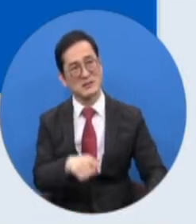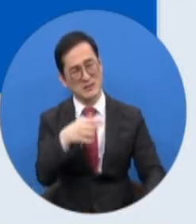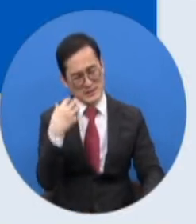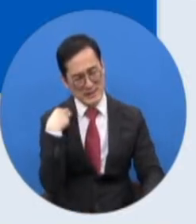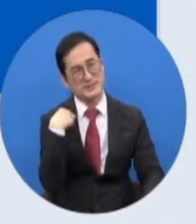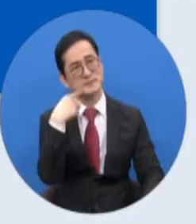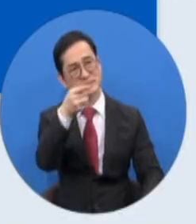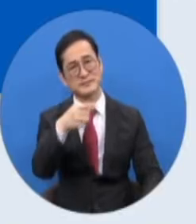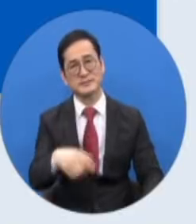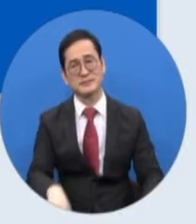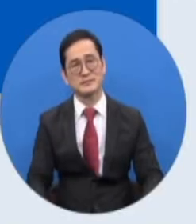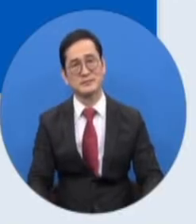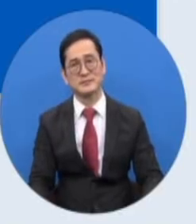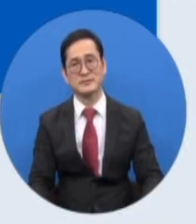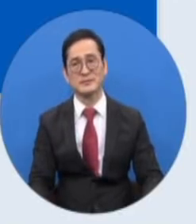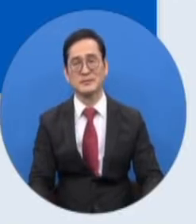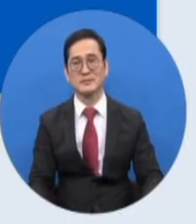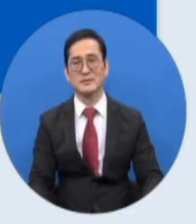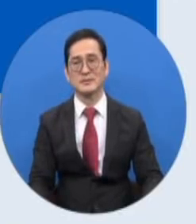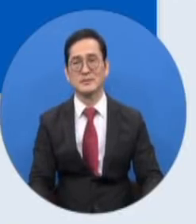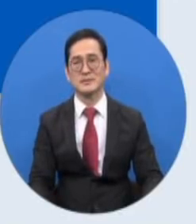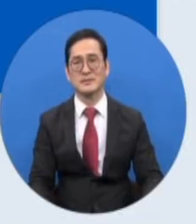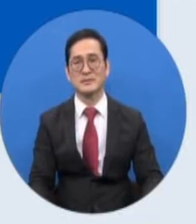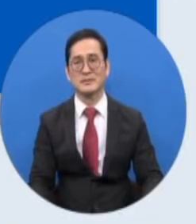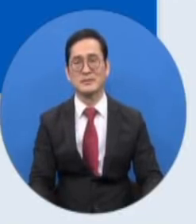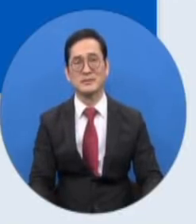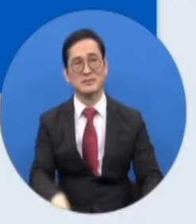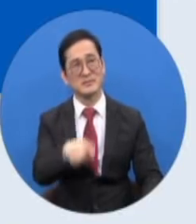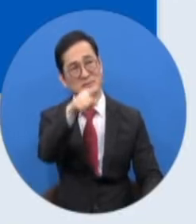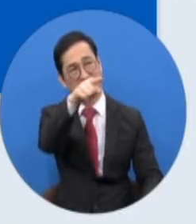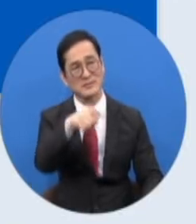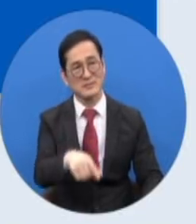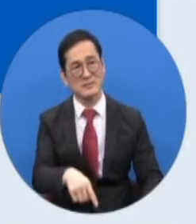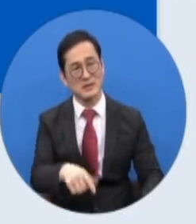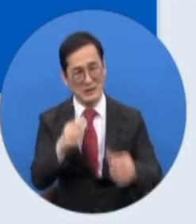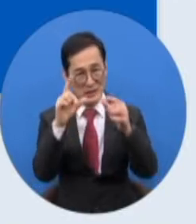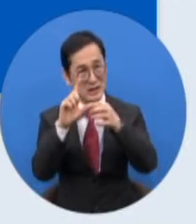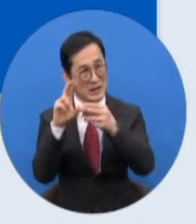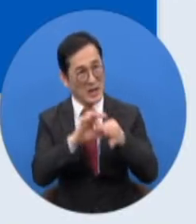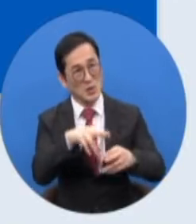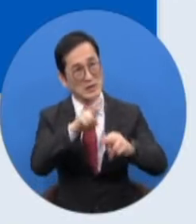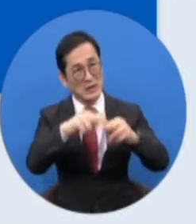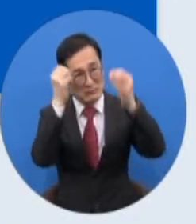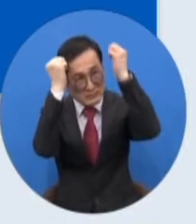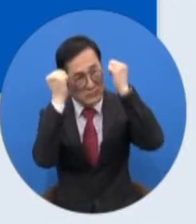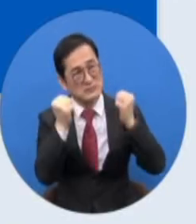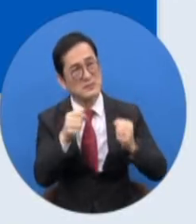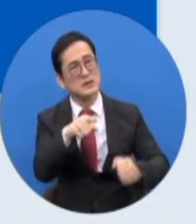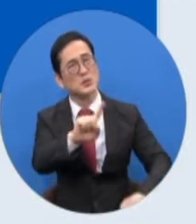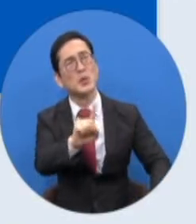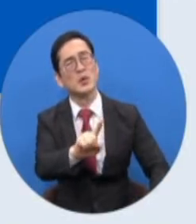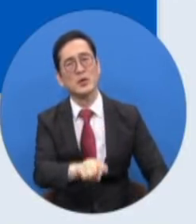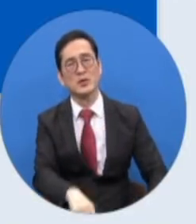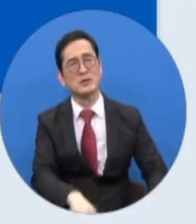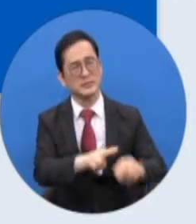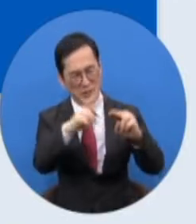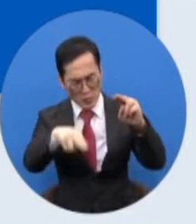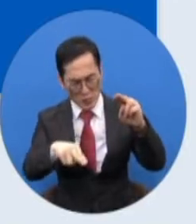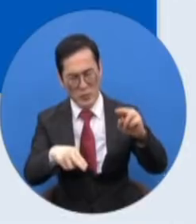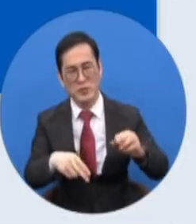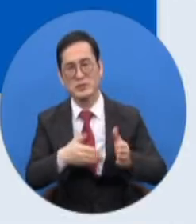위성정당 창당이 불가피한 선택이었다는 윤호중 인식 적절하냐. 물러나라 라고 사퇴를 압박하고 있는